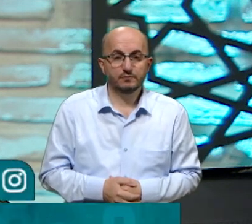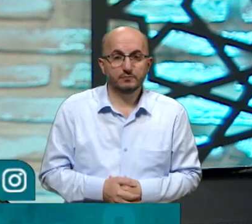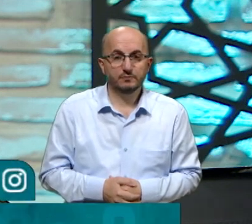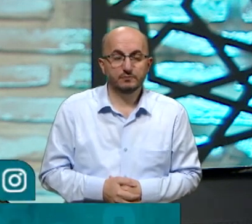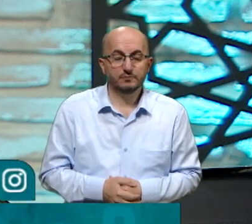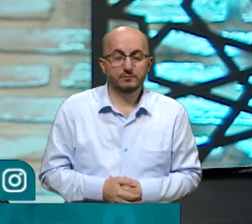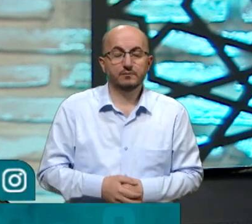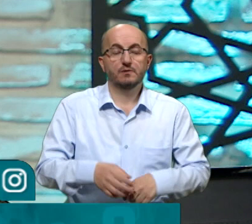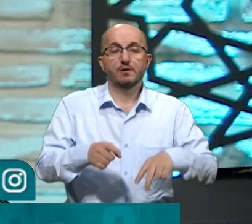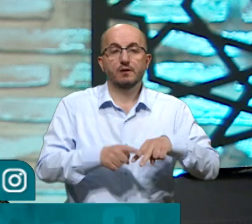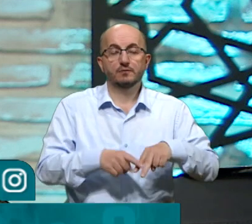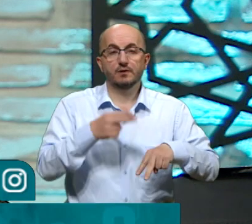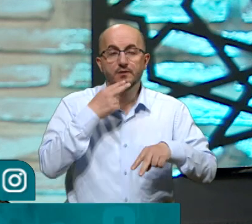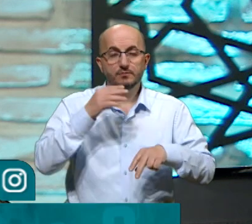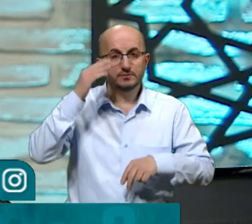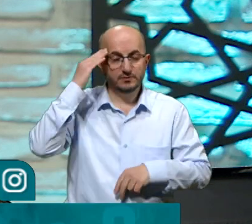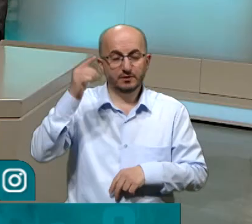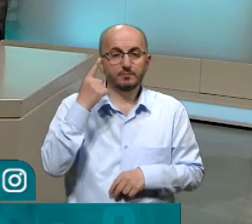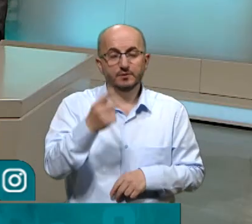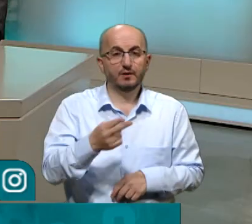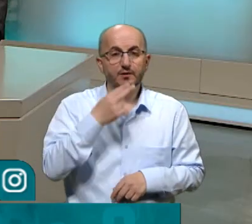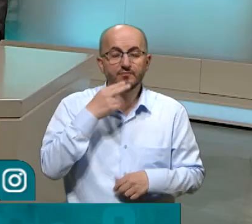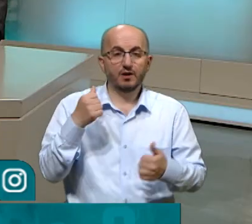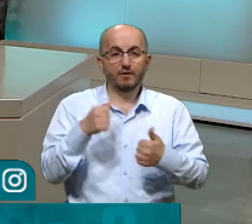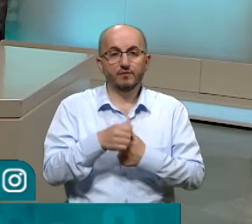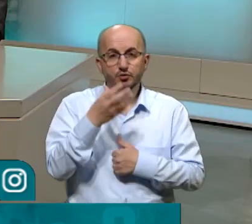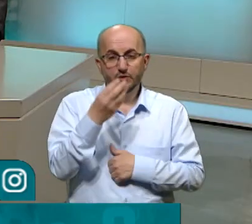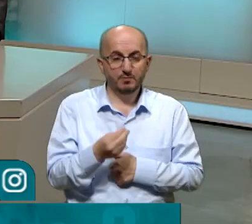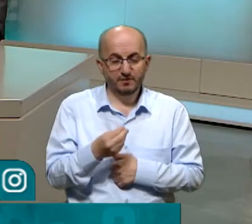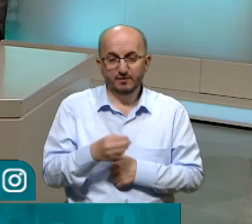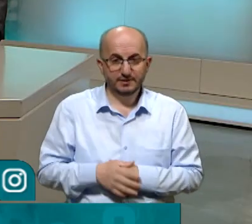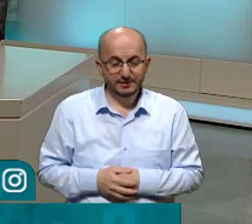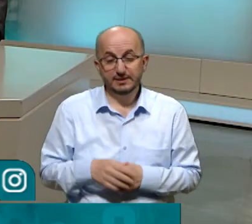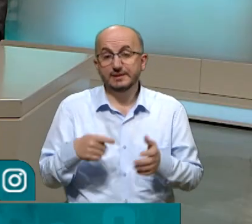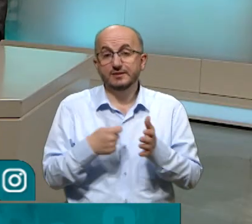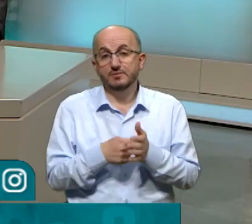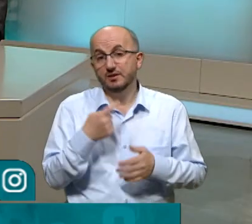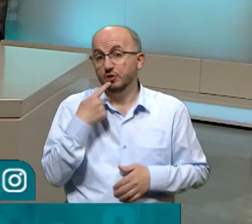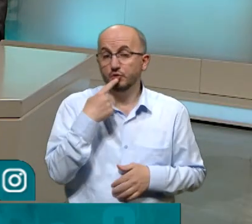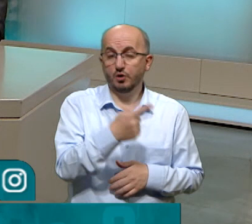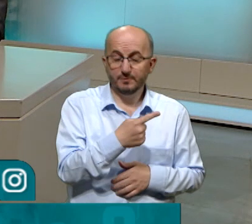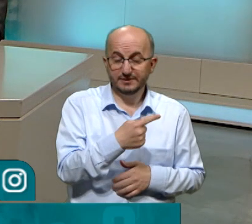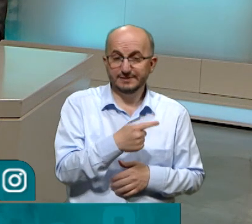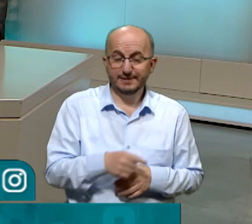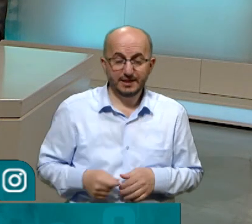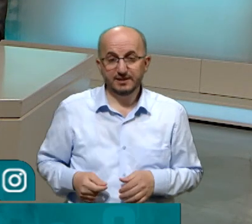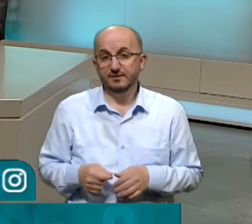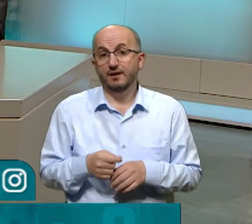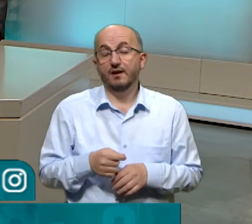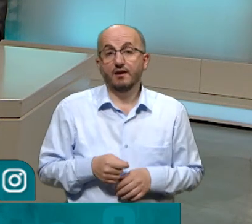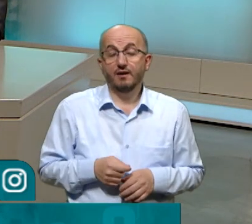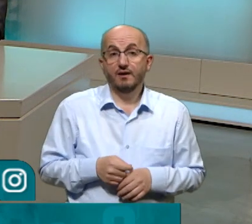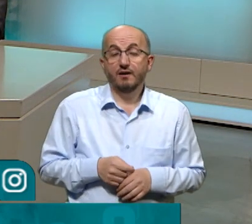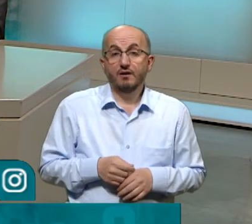Ayten oğlum Selamlar iyi etmişler bir hanımefendi'nin eşi olan beyefendiye ismiyle hitap etmez eşine ismiyle hitap